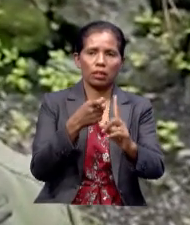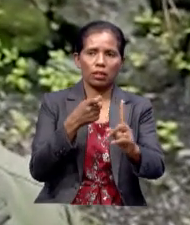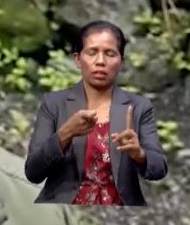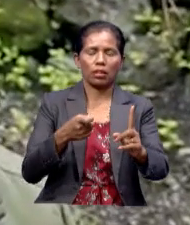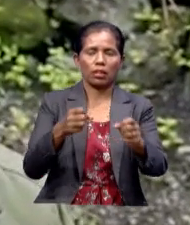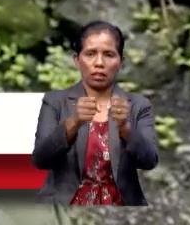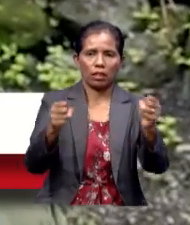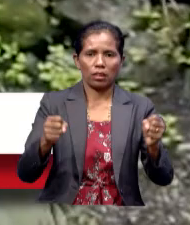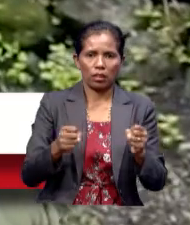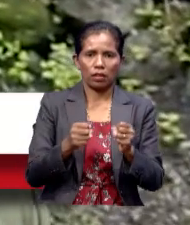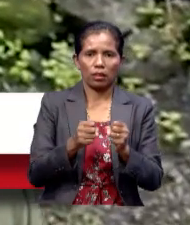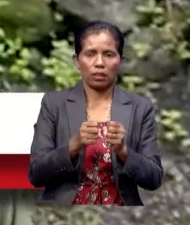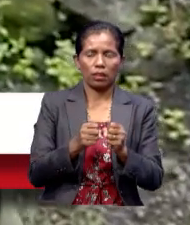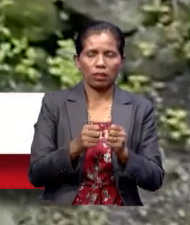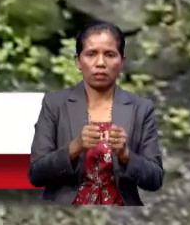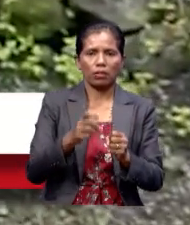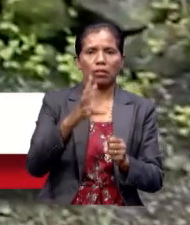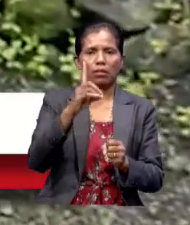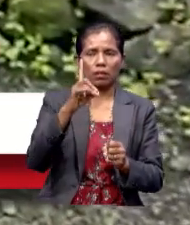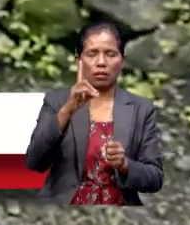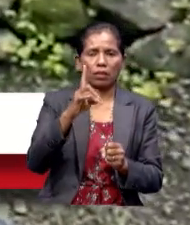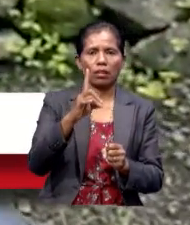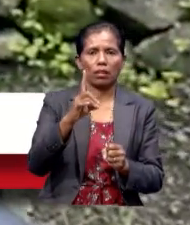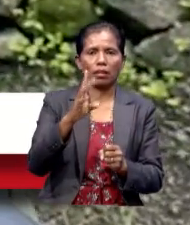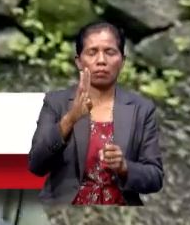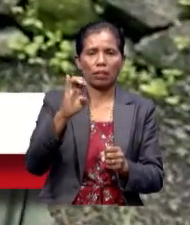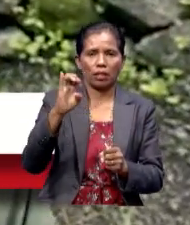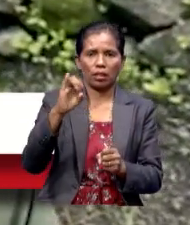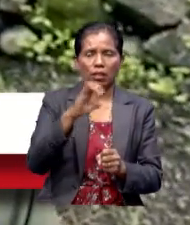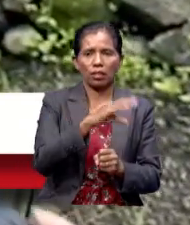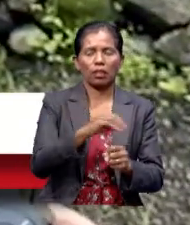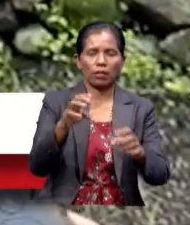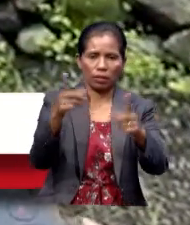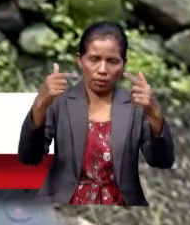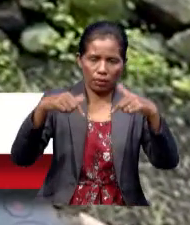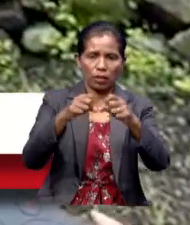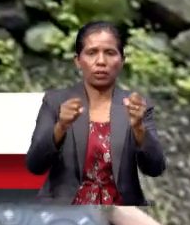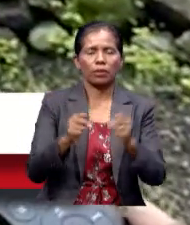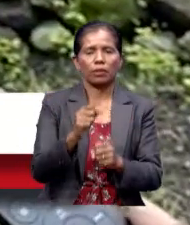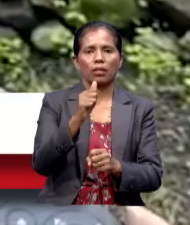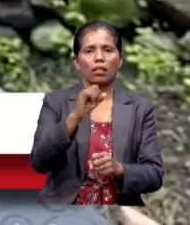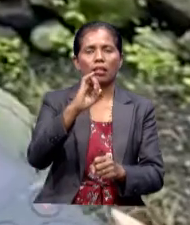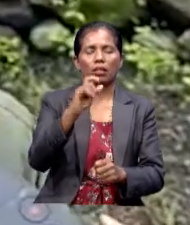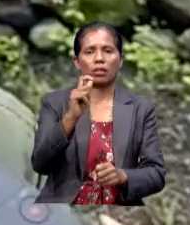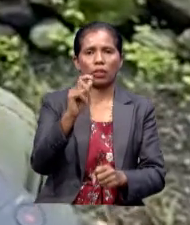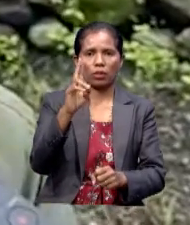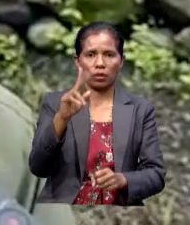suku Edi mai suku Aituto